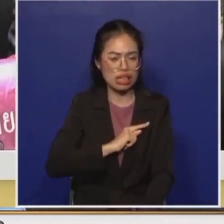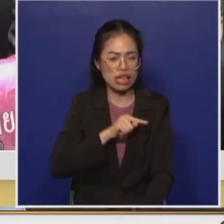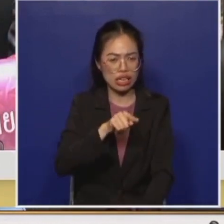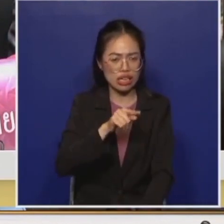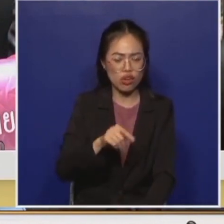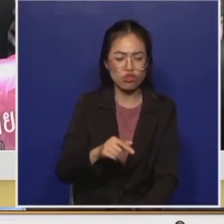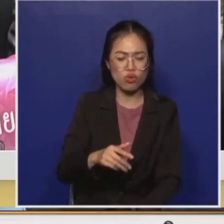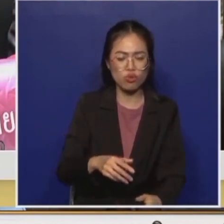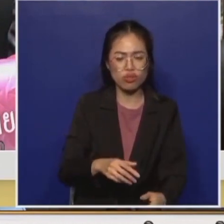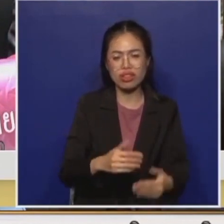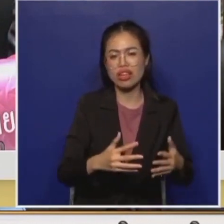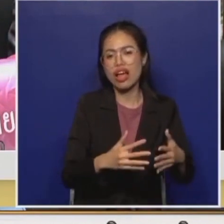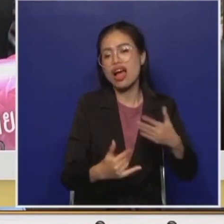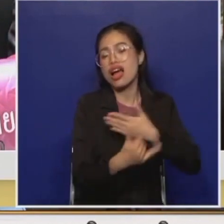ถูกฟ้อง